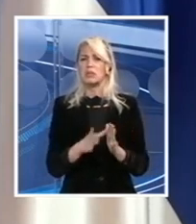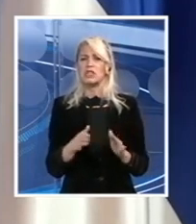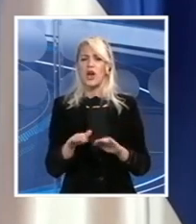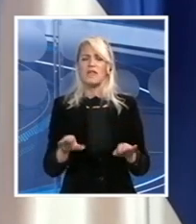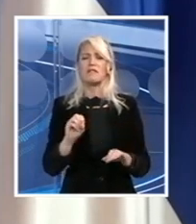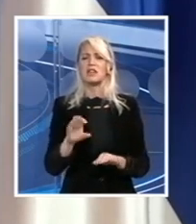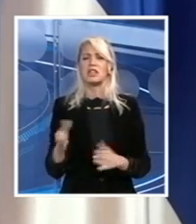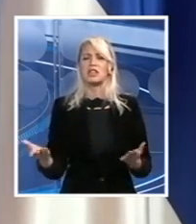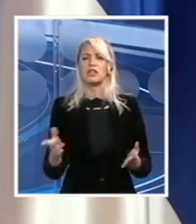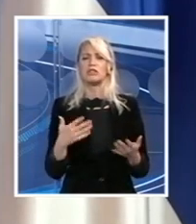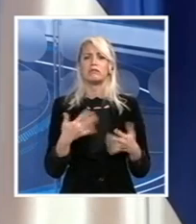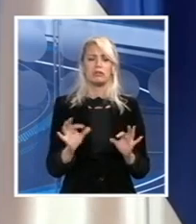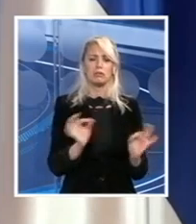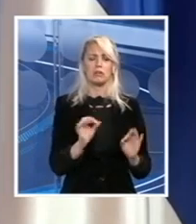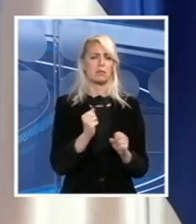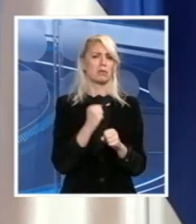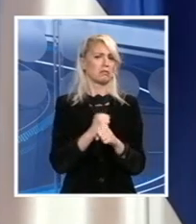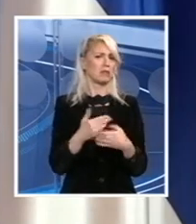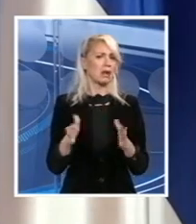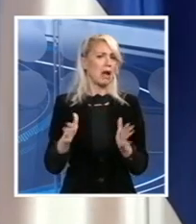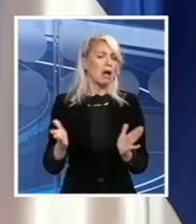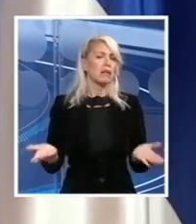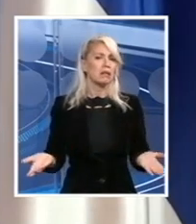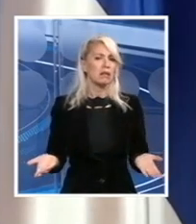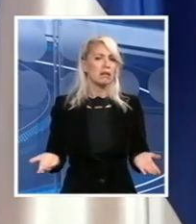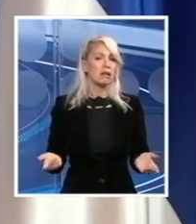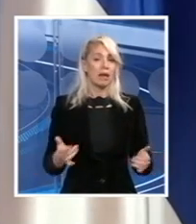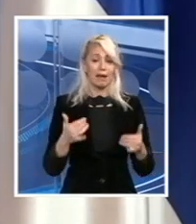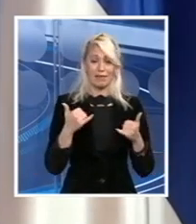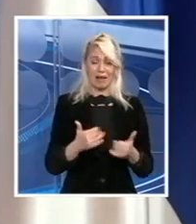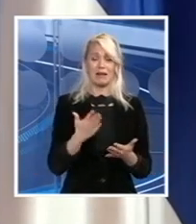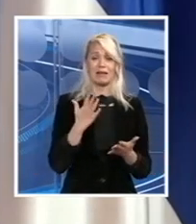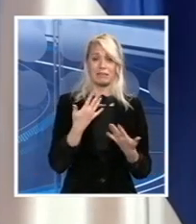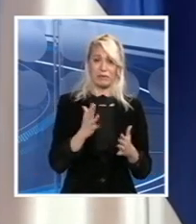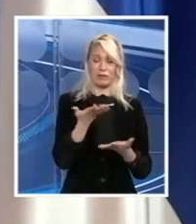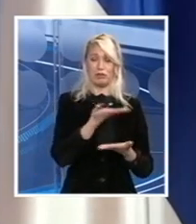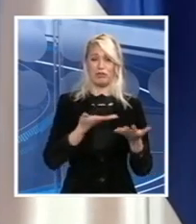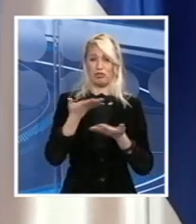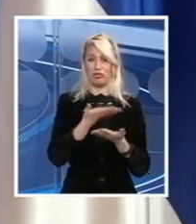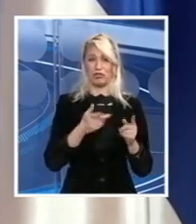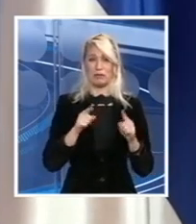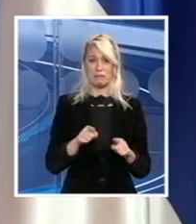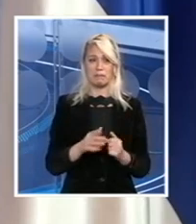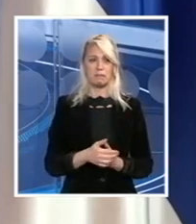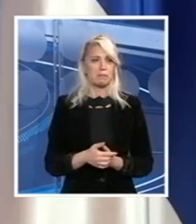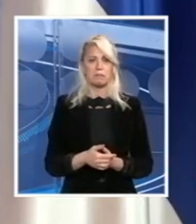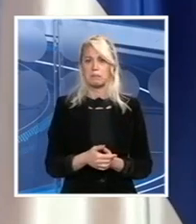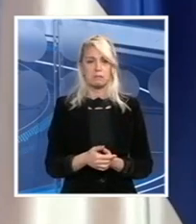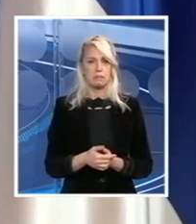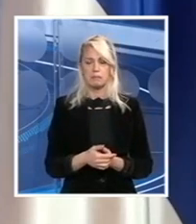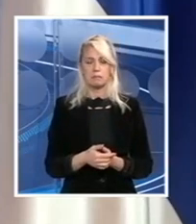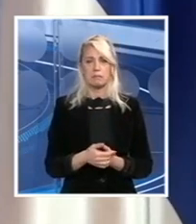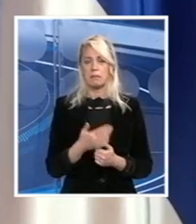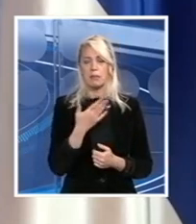budu pripremljeni da rade. I opet, danas je o tome baš bilo priče, nema ni jednog jedinog